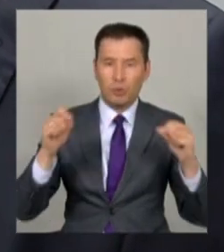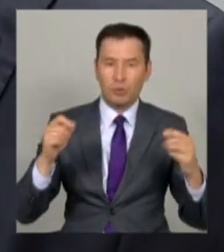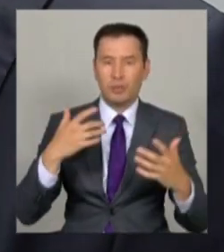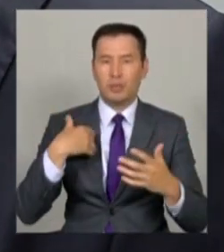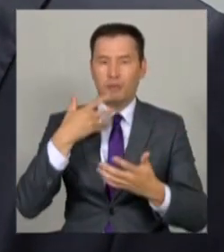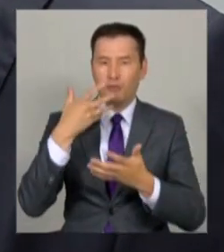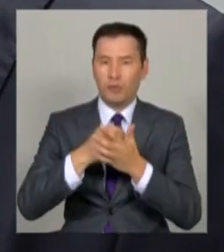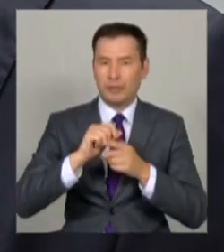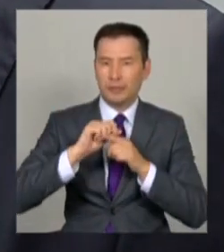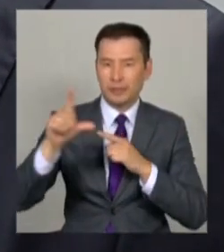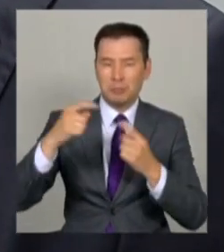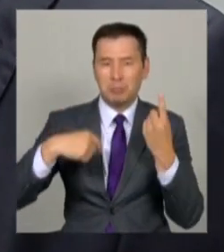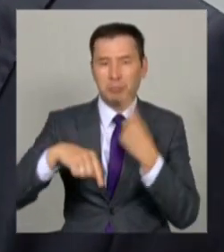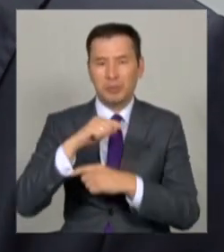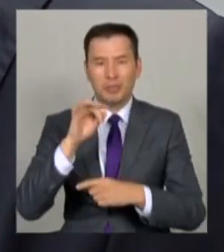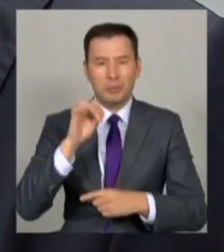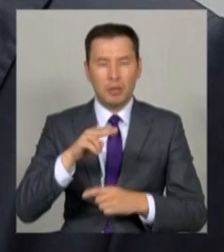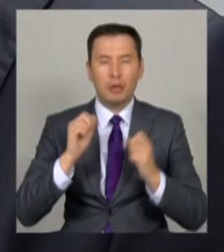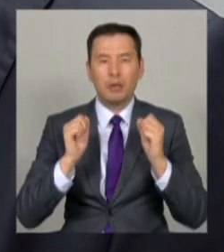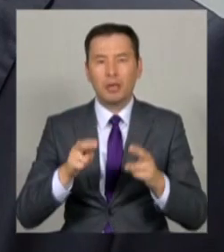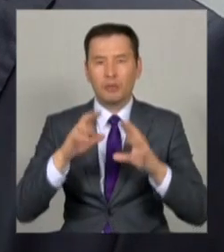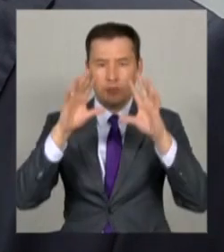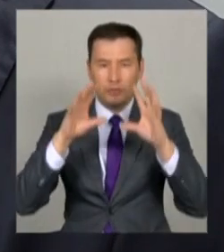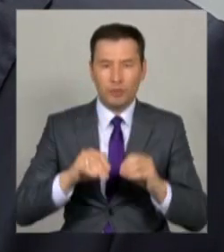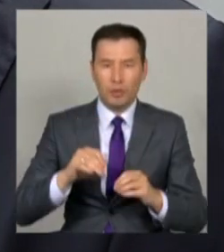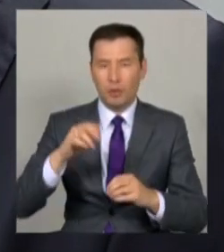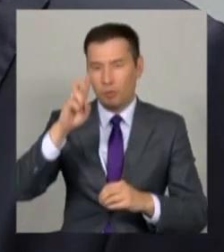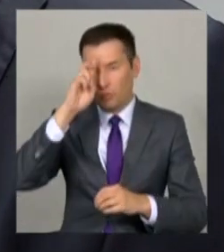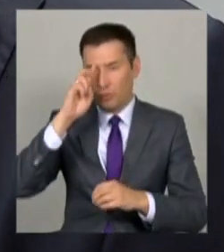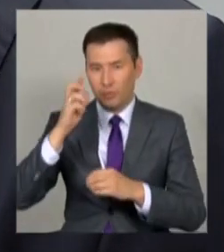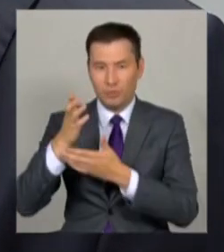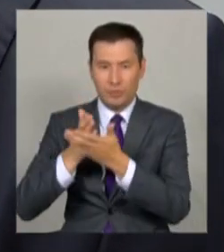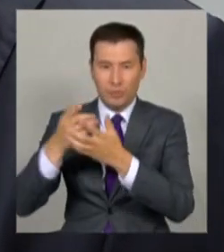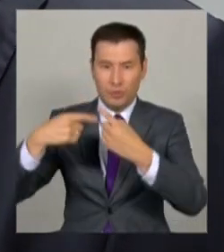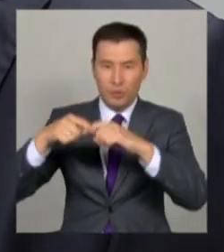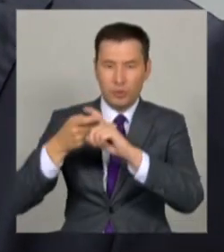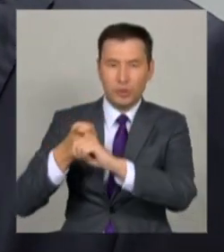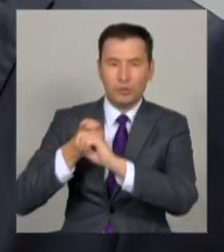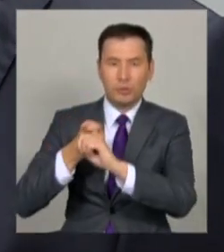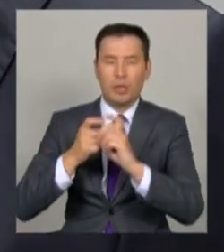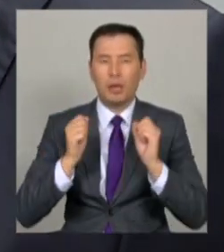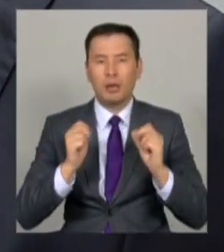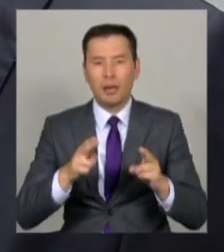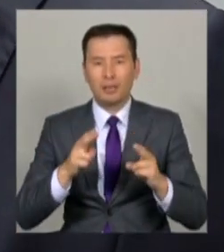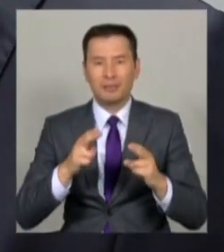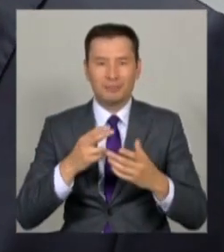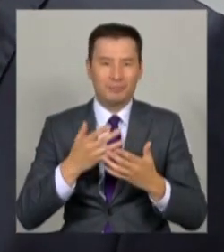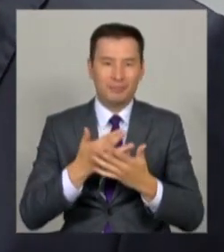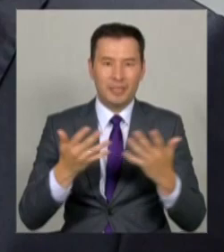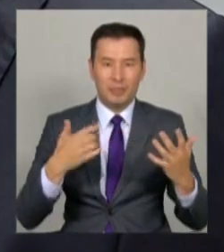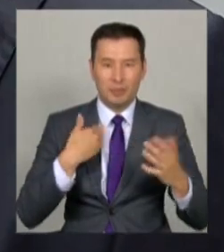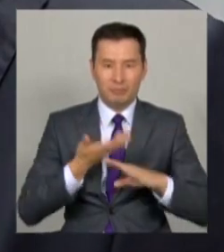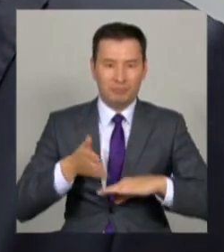Сотрудники социального центра намерены помочь им во взаимодействии с госорганами, повысить личную мотивацию, привлечь к бизнесу и вывести из